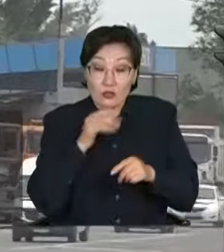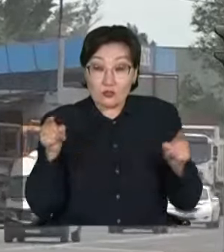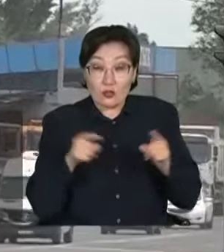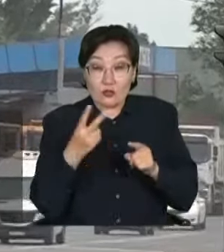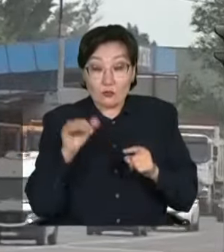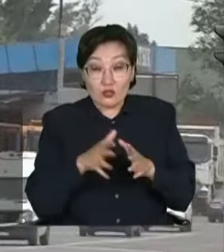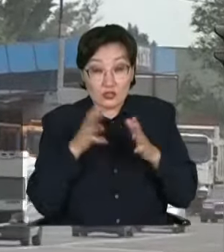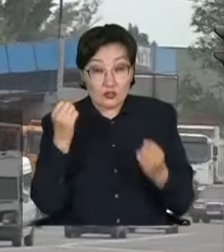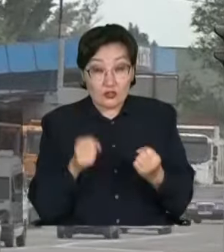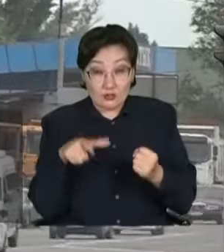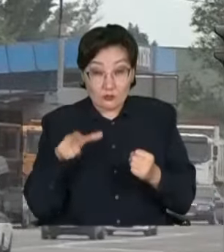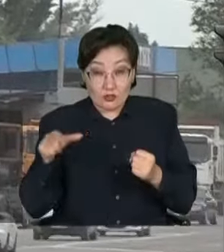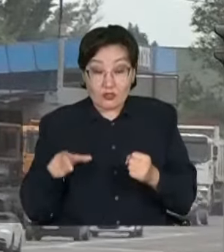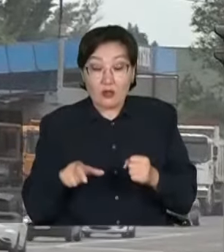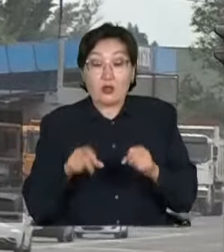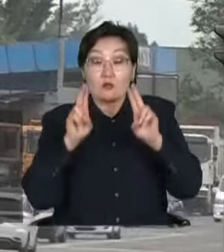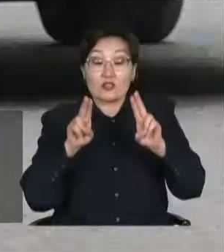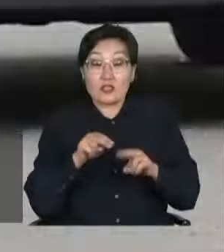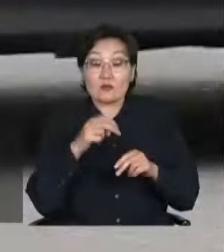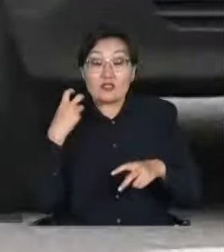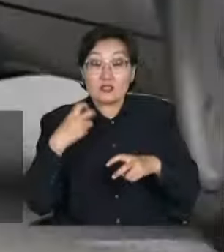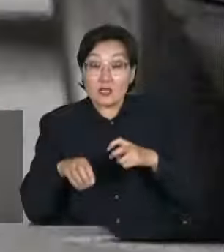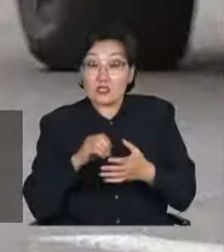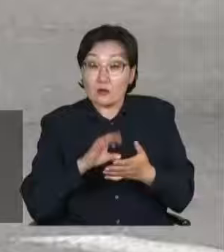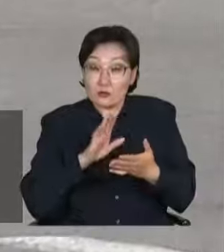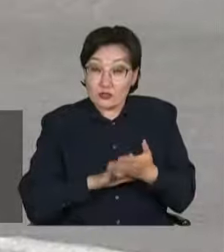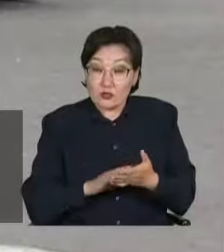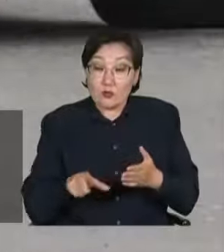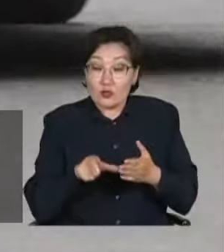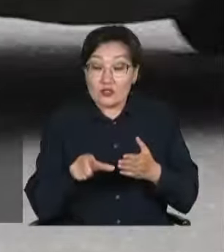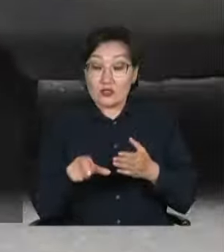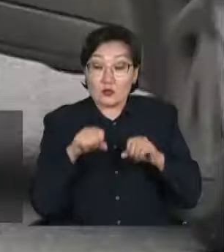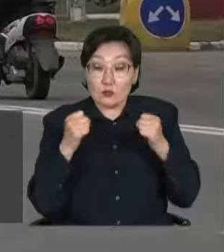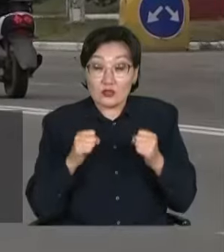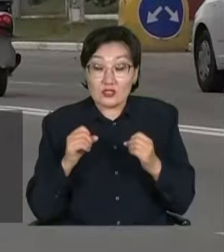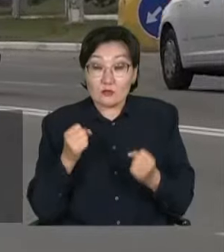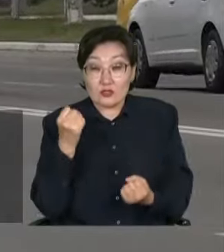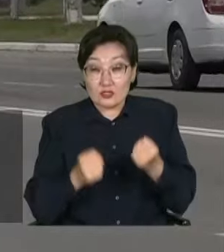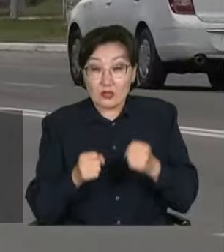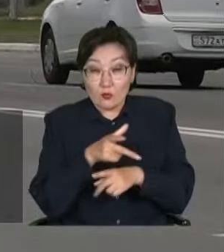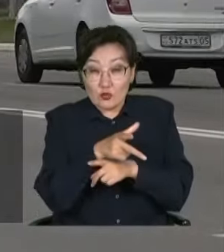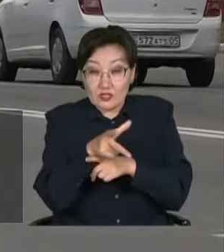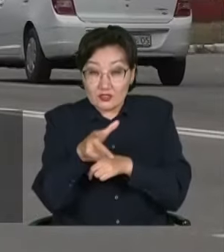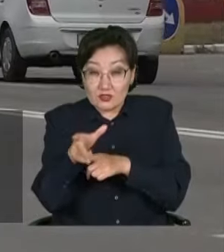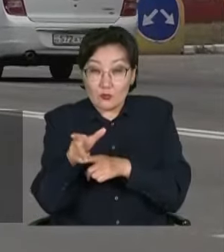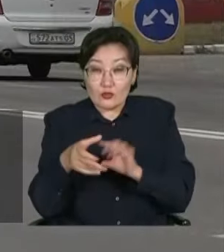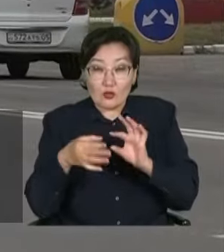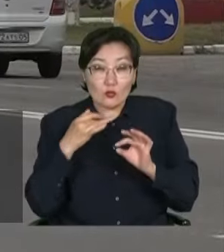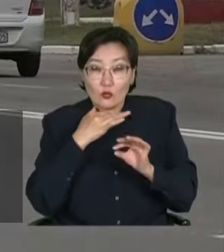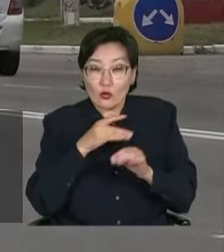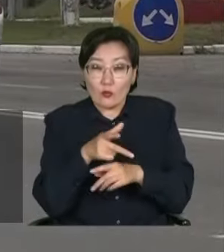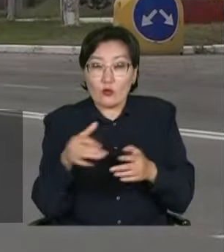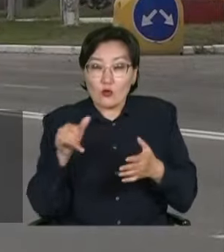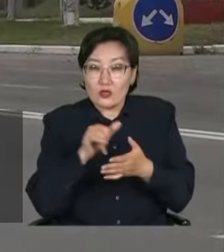20 мыңнан астам көлік жүргізушісінің жол ережесін елемегенін тіркепті. Ал қара жолда жүйткіген темір тұлпар иелерінің бейнебақылау құрылғыларының тым көптігіне